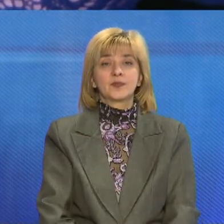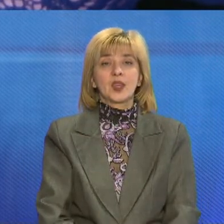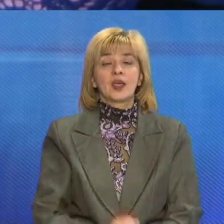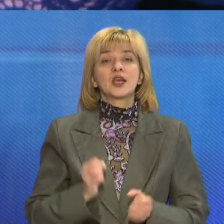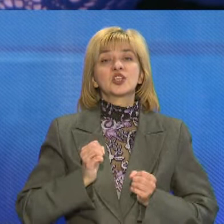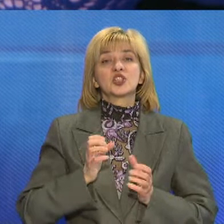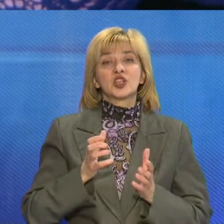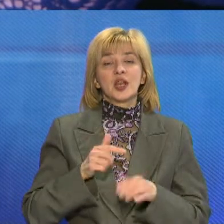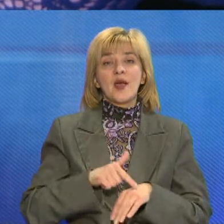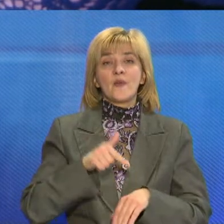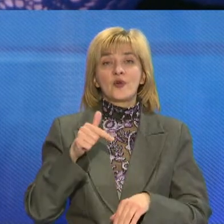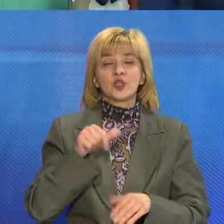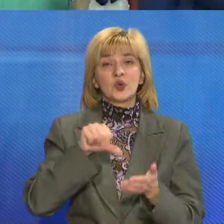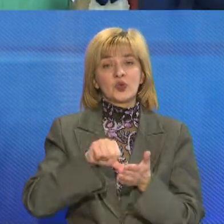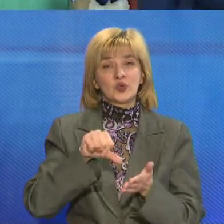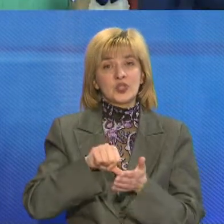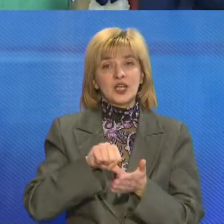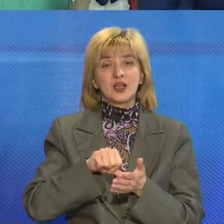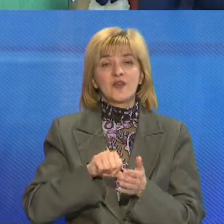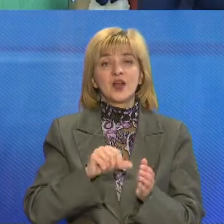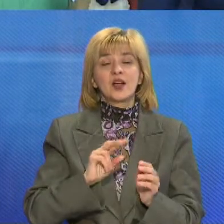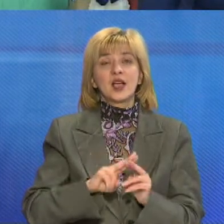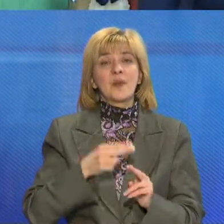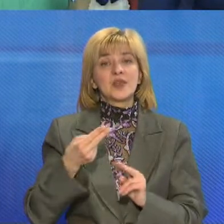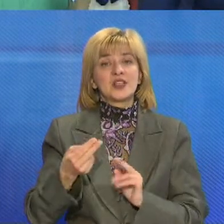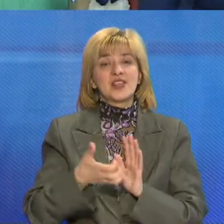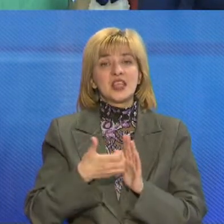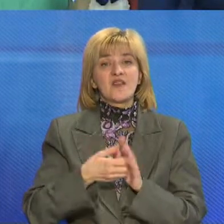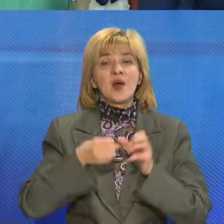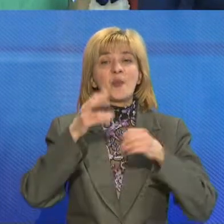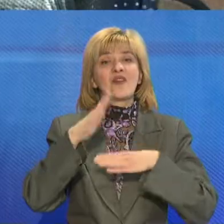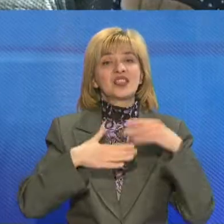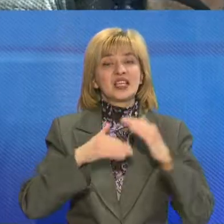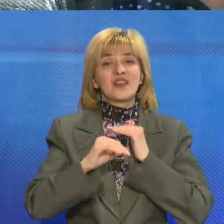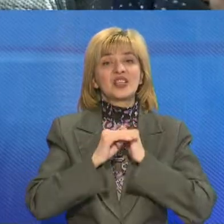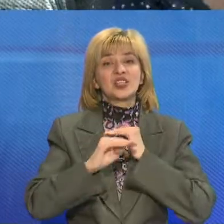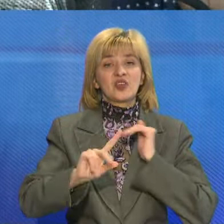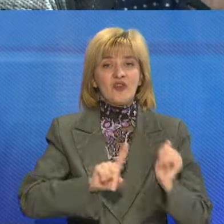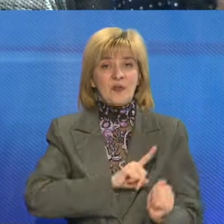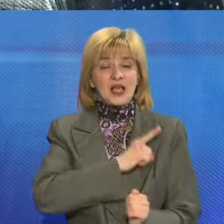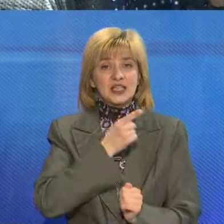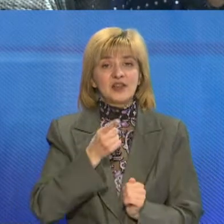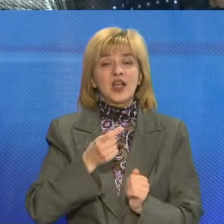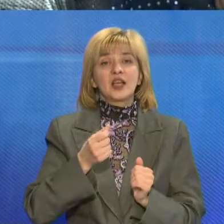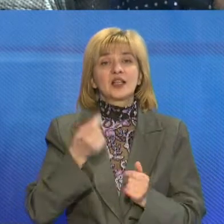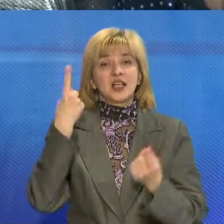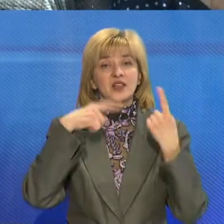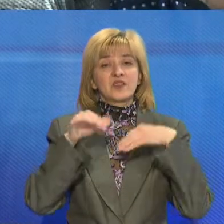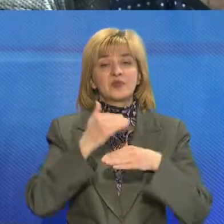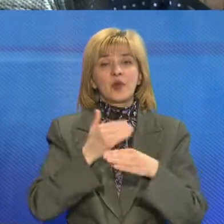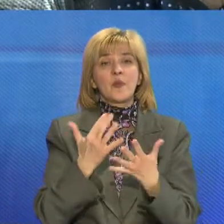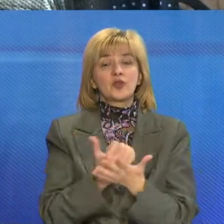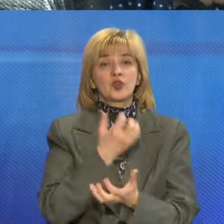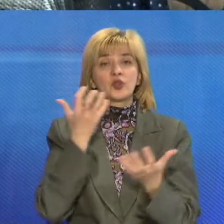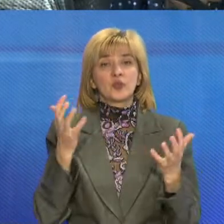Шчырыя эмоцыі ўдзельнікаў пастаноўкі цалкам кампенсавалі недахоп прафесійнага сцэнічнага майстэрства. Казачны спектакль атрымаўся па-сямейнаму